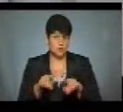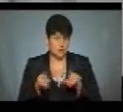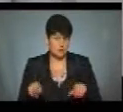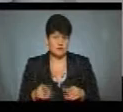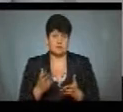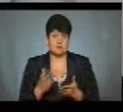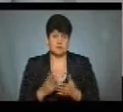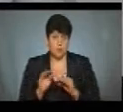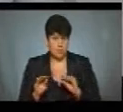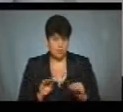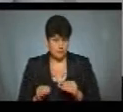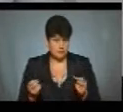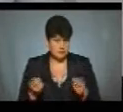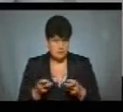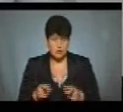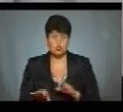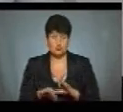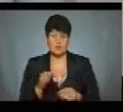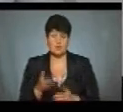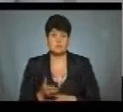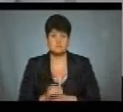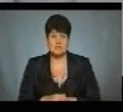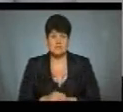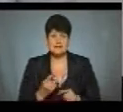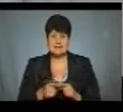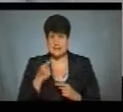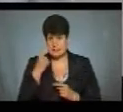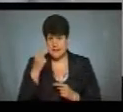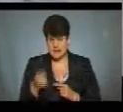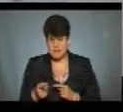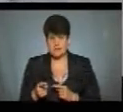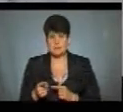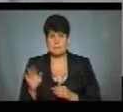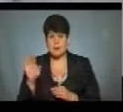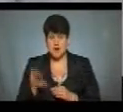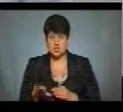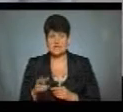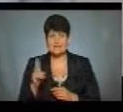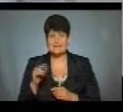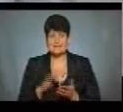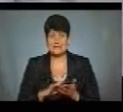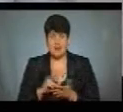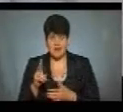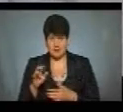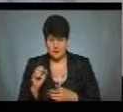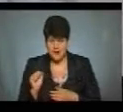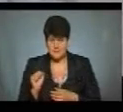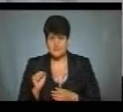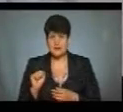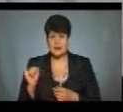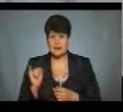для цього, і тому саме тут відбираємо. Це дальній пляж, тут пляж Циганка, дальній пляж ми тільки що відбирали, і